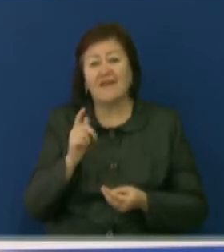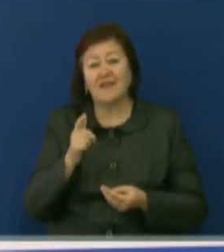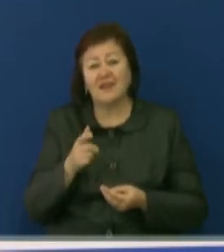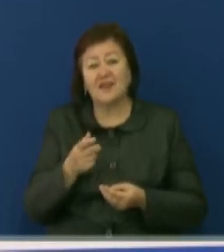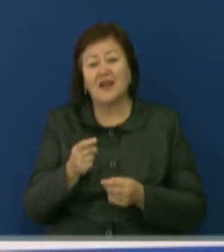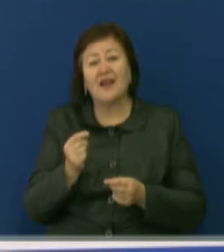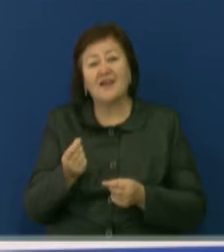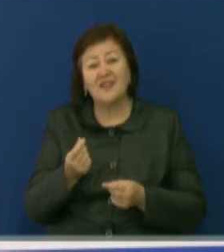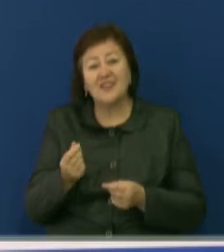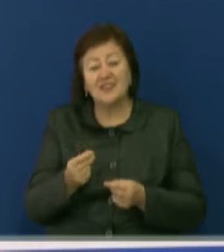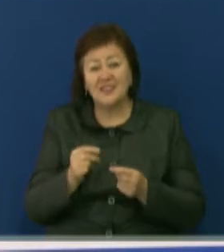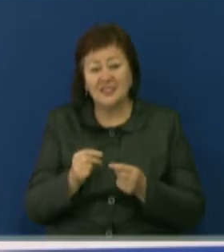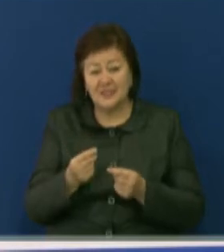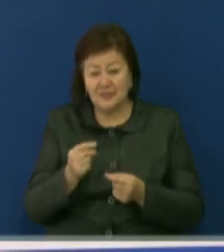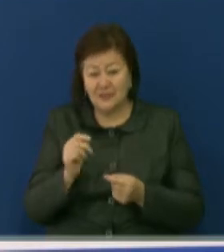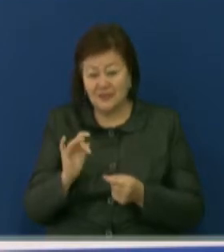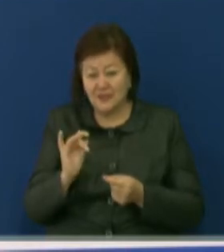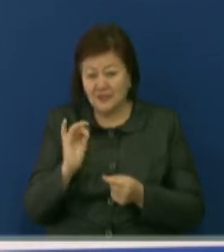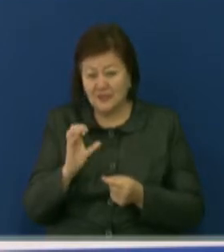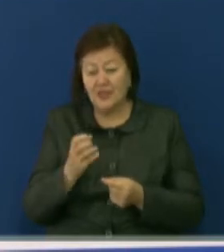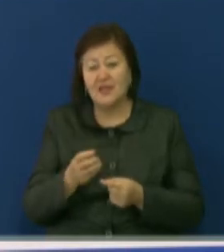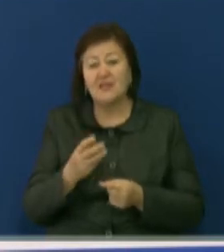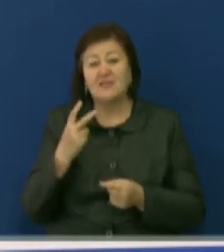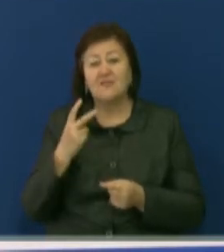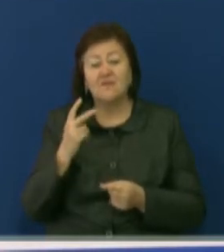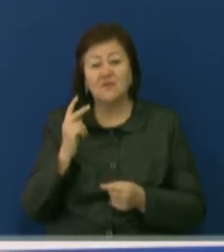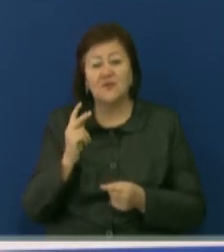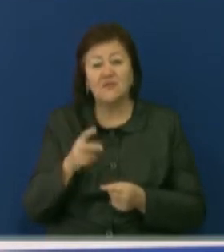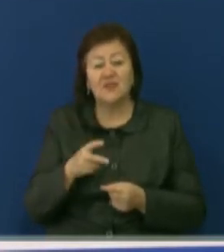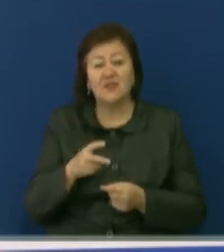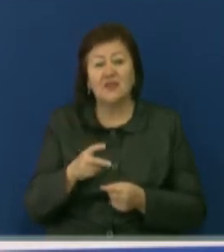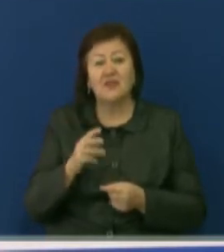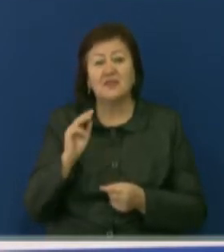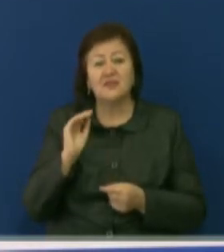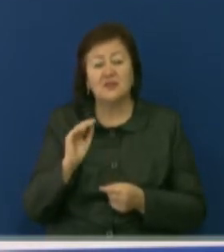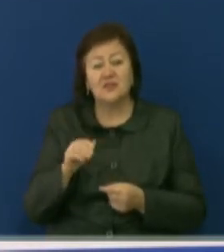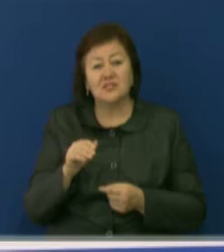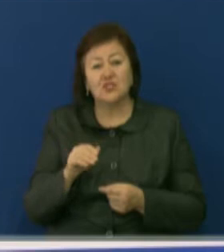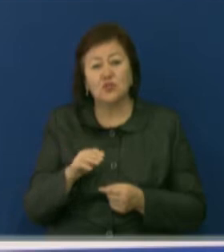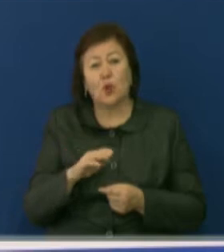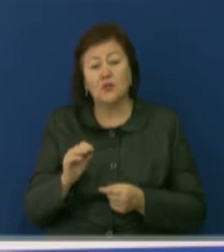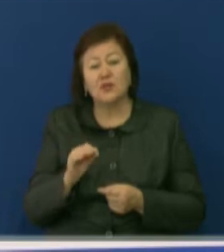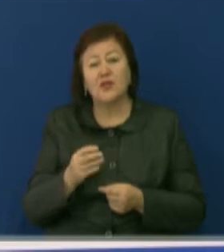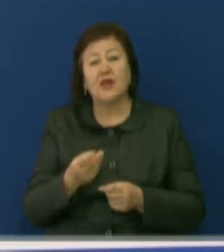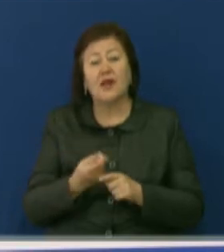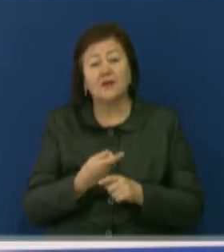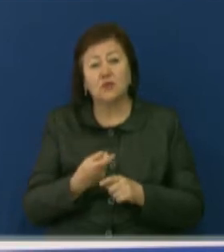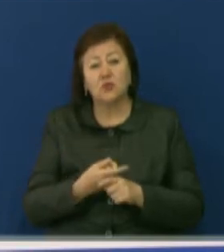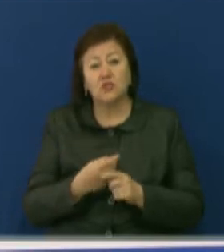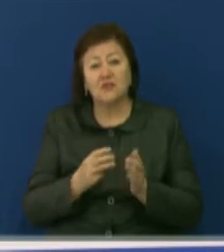қарақұмық жармасы, 2,14 мың тонна картоп, 1,13 мың тонна қырыққабат, 800 тонна сәбіз